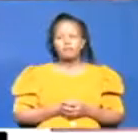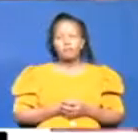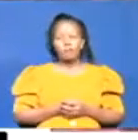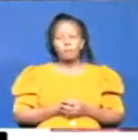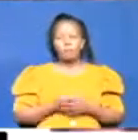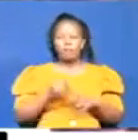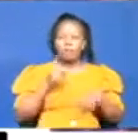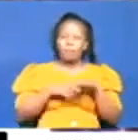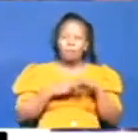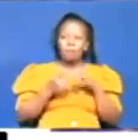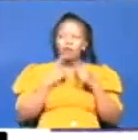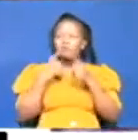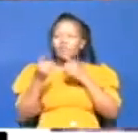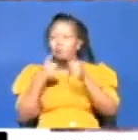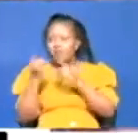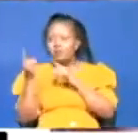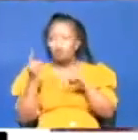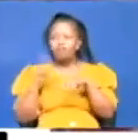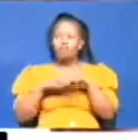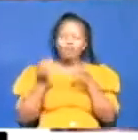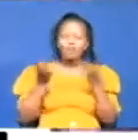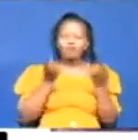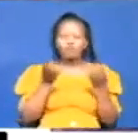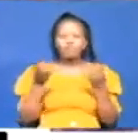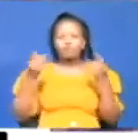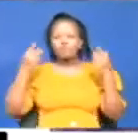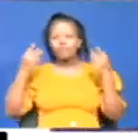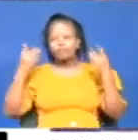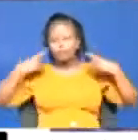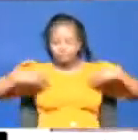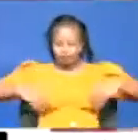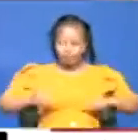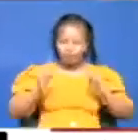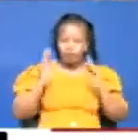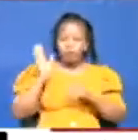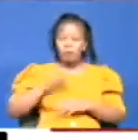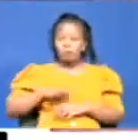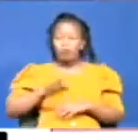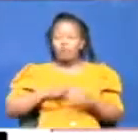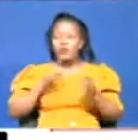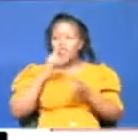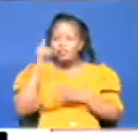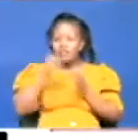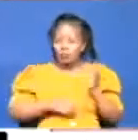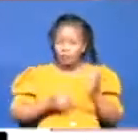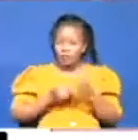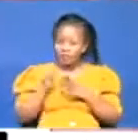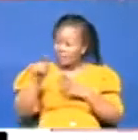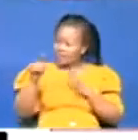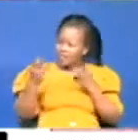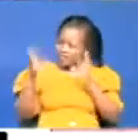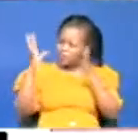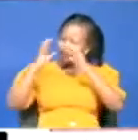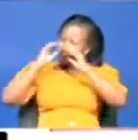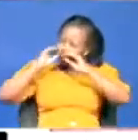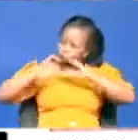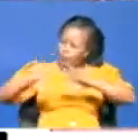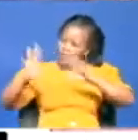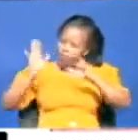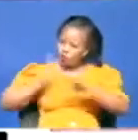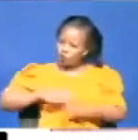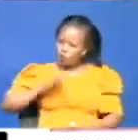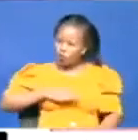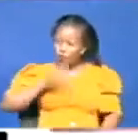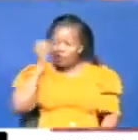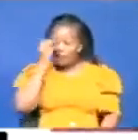Wakiongea wakati wa hafla hiyo, Kina Mama hao walisema hafla hiyo ilikuwa ya kumbariki Martha Karua